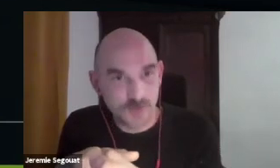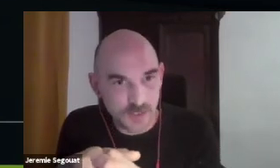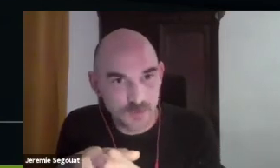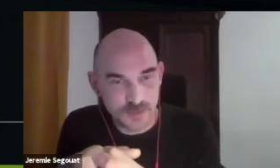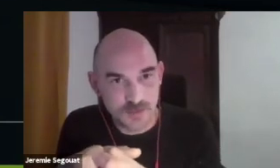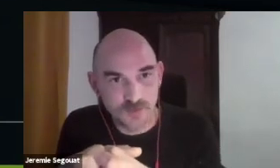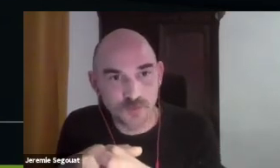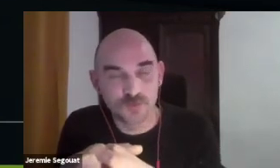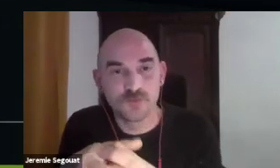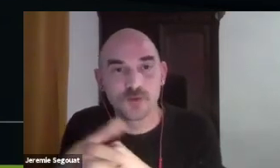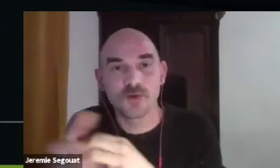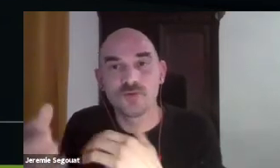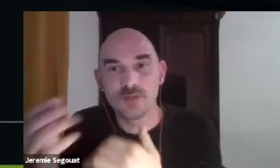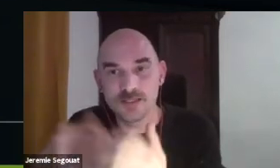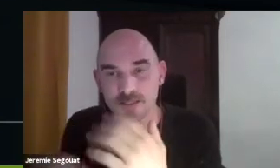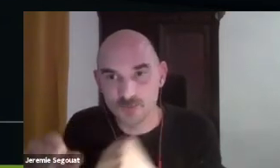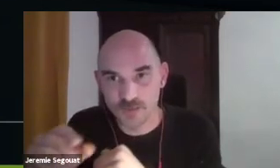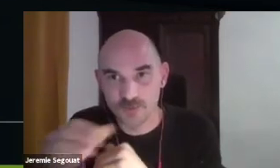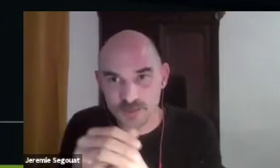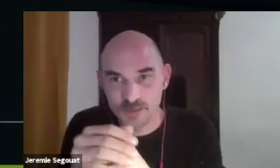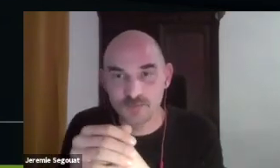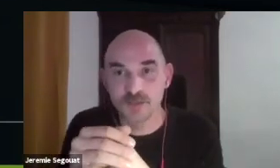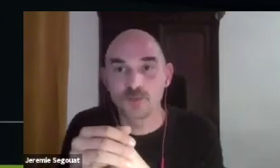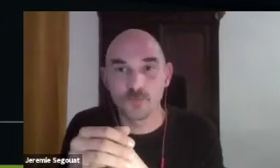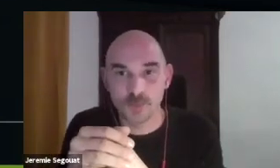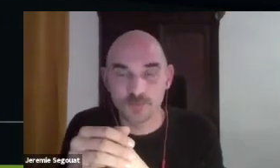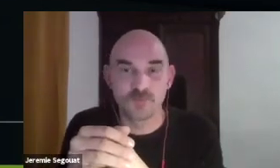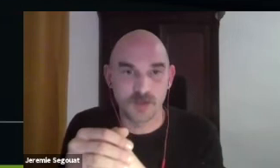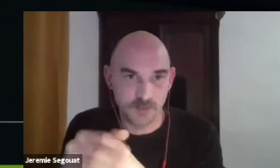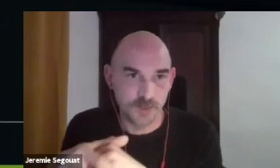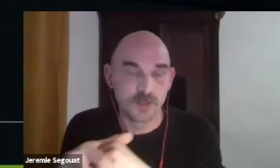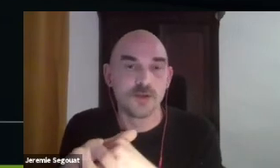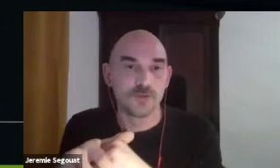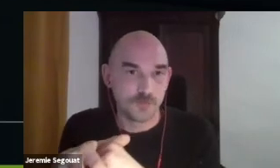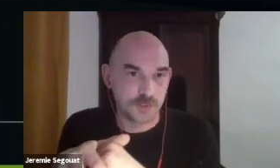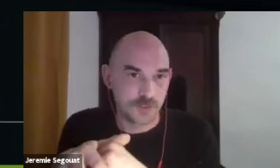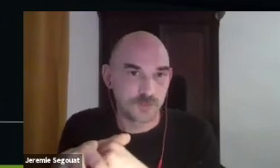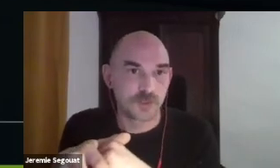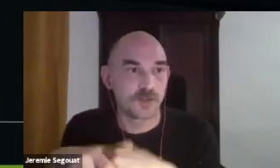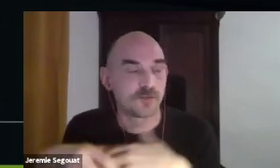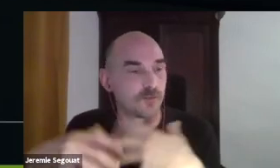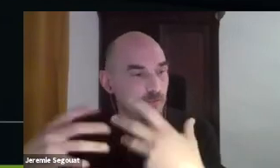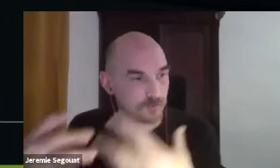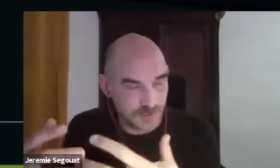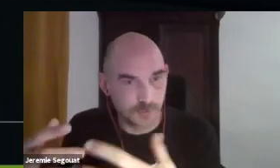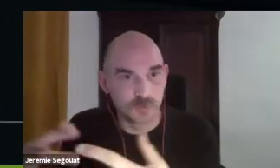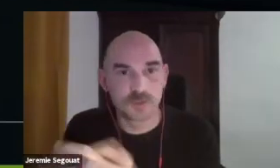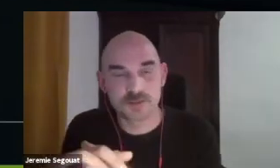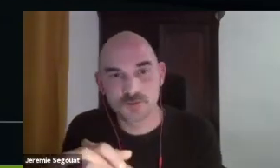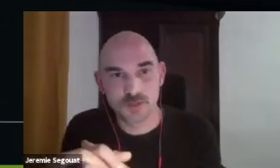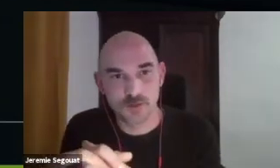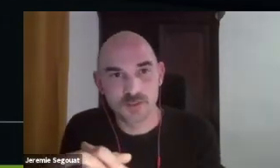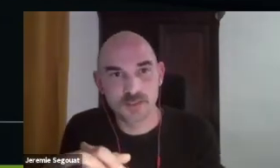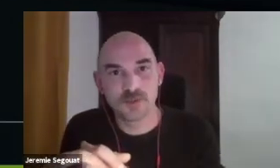ont des profils linguistiques différents qui vont avoir une utilisation de la langue des signes qui va être complètement variable d'une personne à l'autre avec une très bonne